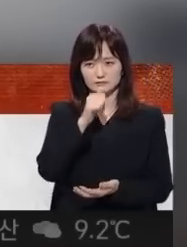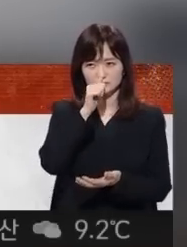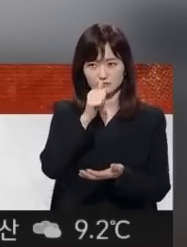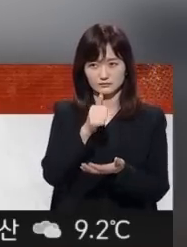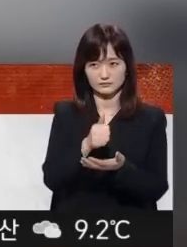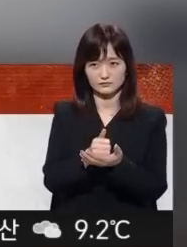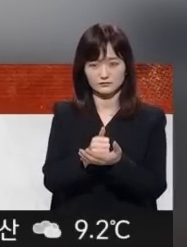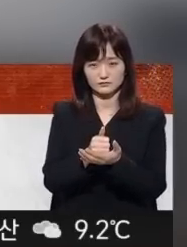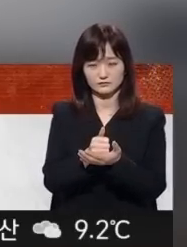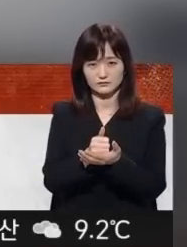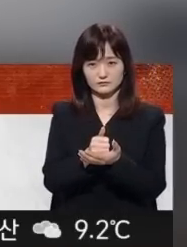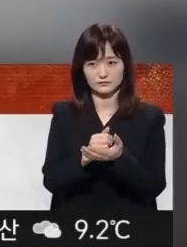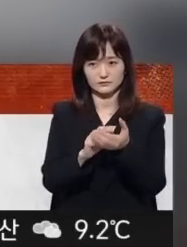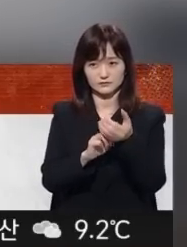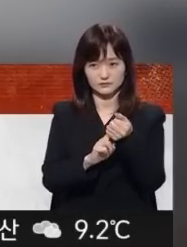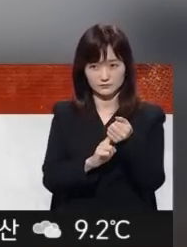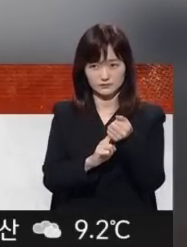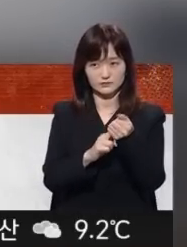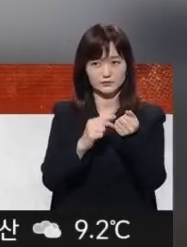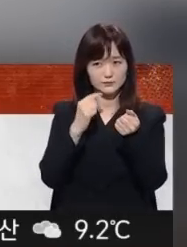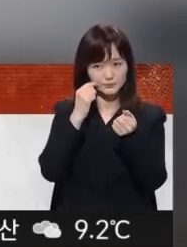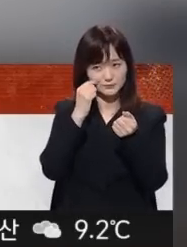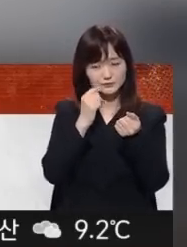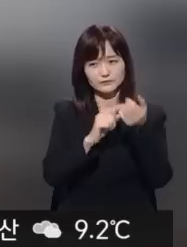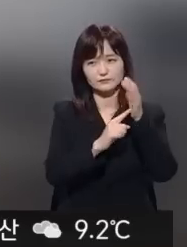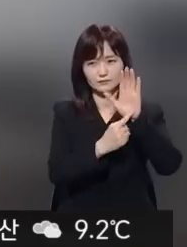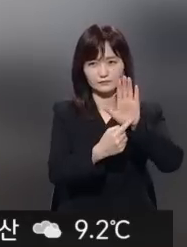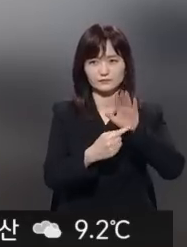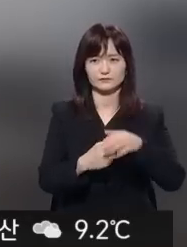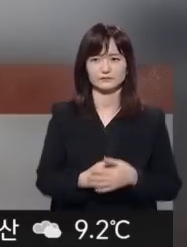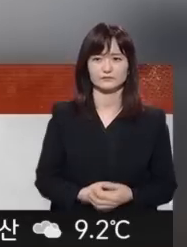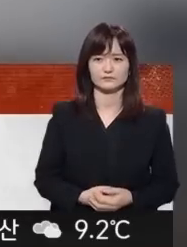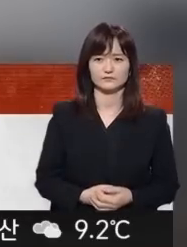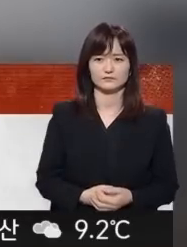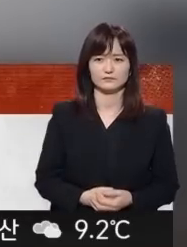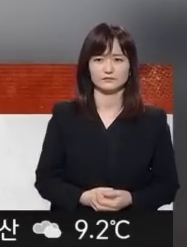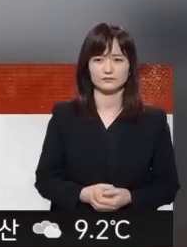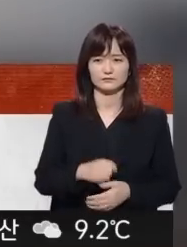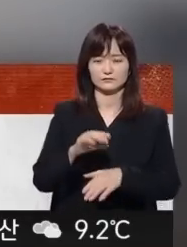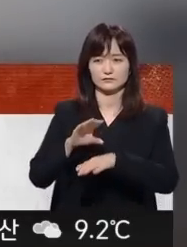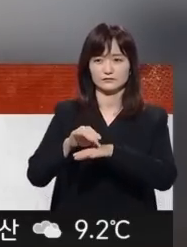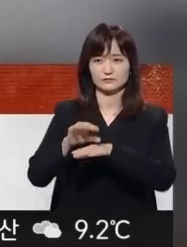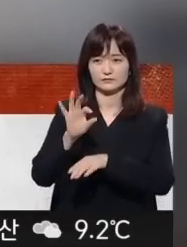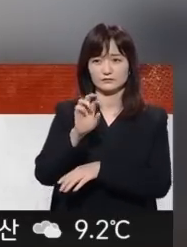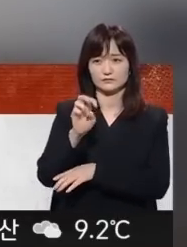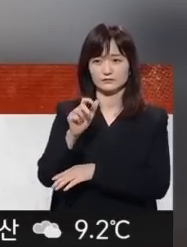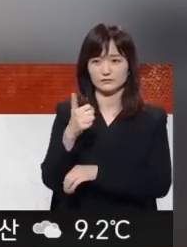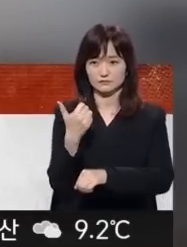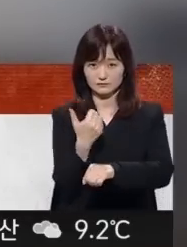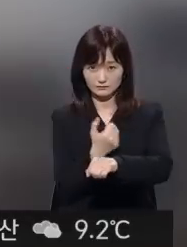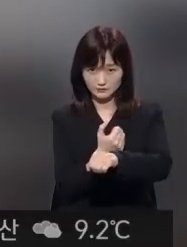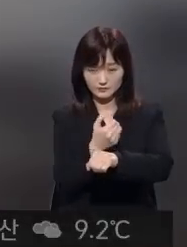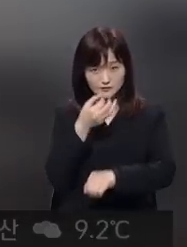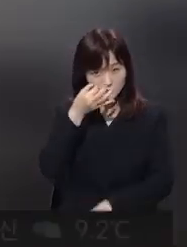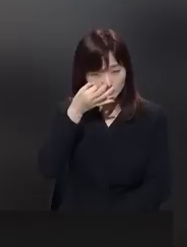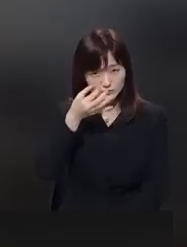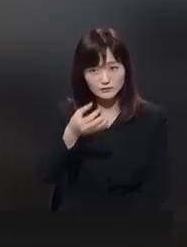죄를 숨기지 못하도록 다 공개할 겁니다 저 방송에서 와야 하는 거 보여드리겠습니다